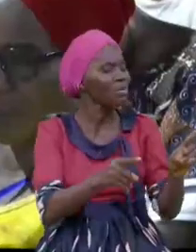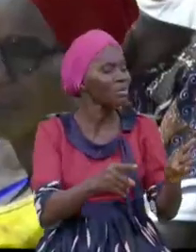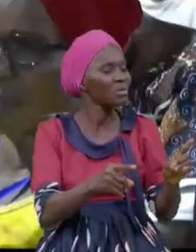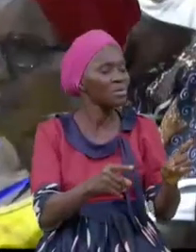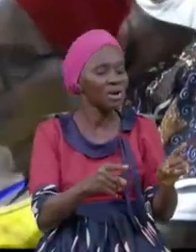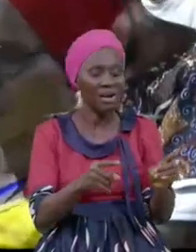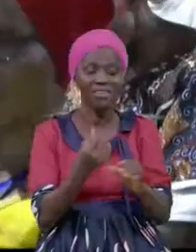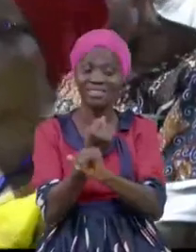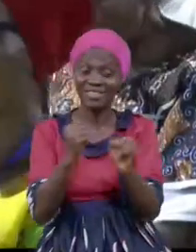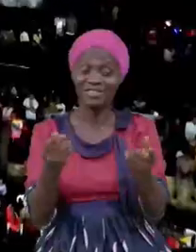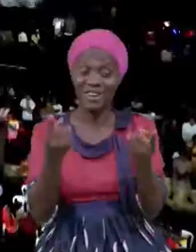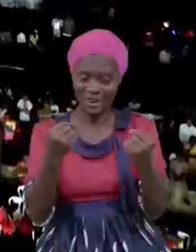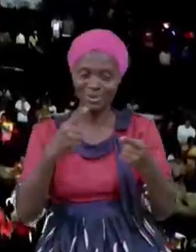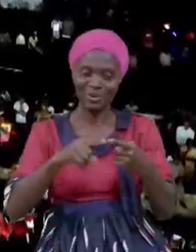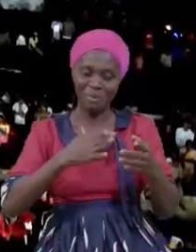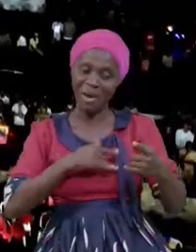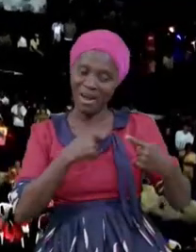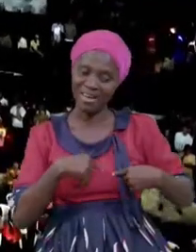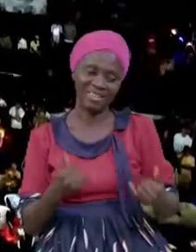La grâce de Dieu est venue dans ma vie.